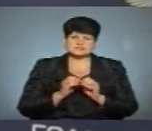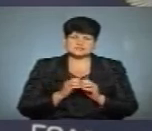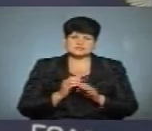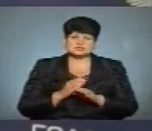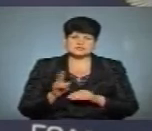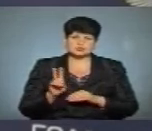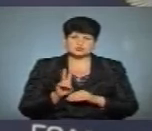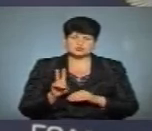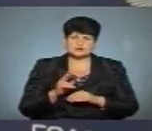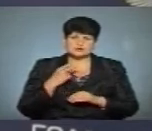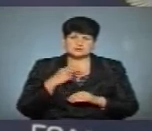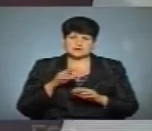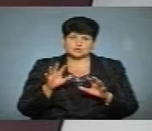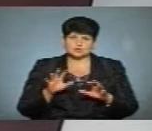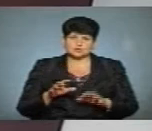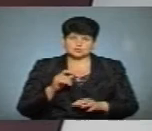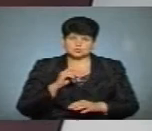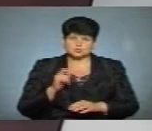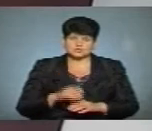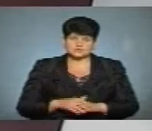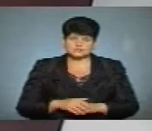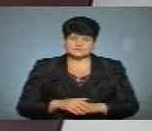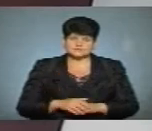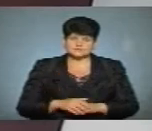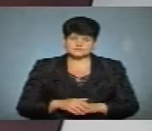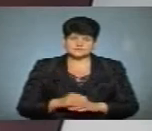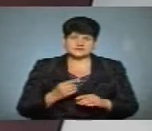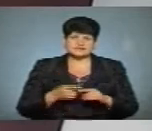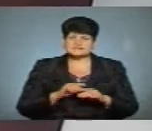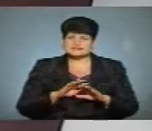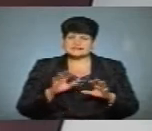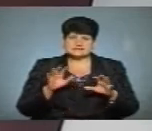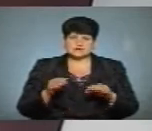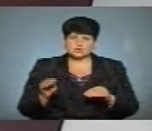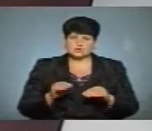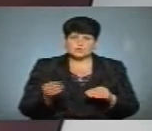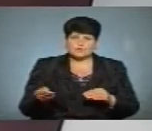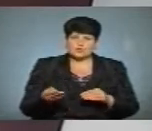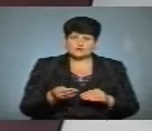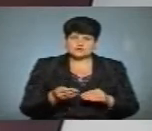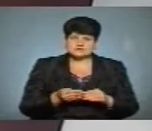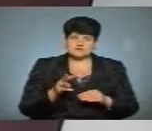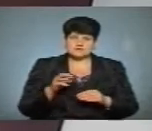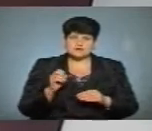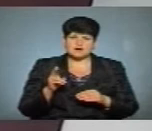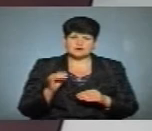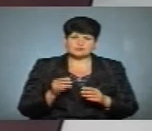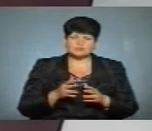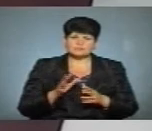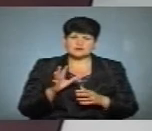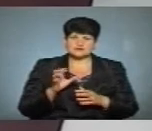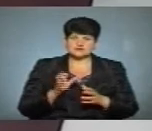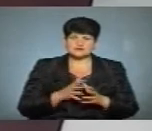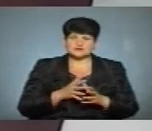частиною 2 Кримінального кодексу України. Це незаконний посів чи вирощування снодійного маку у кількості 500